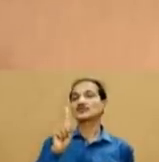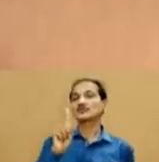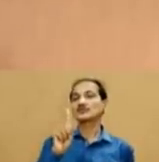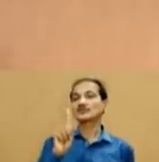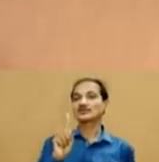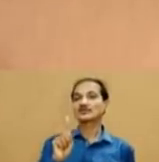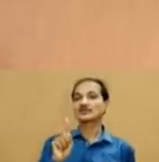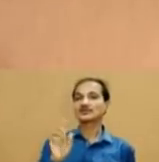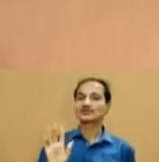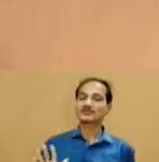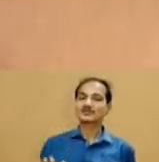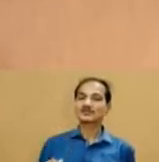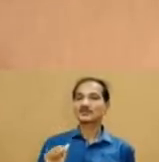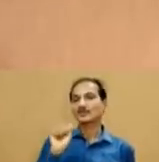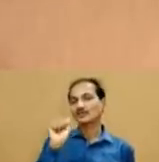ଆପଣ ଯେଉଁ